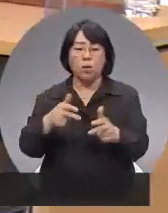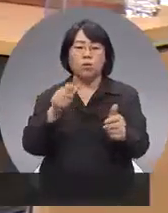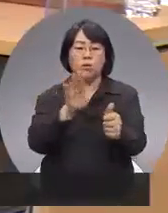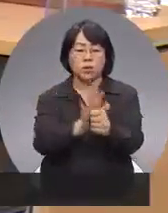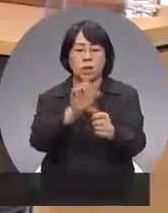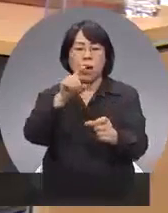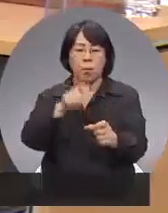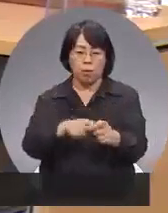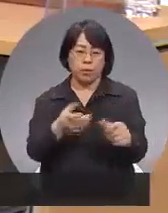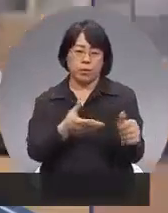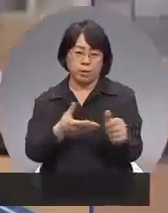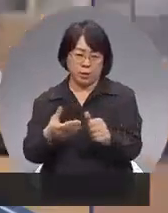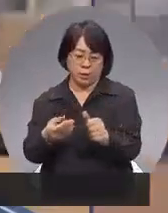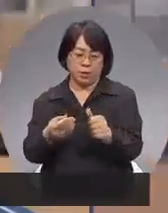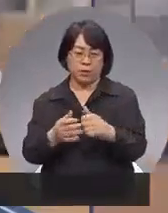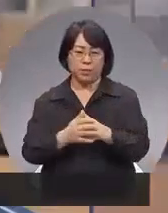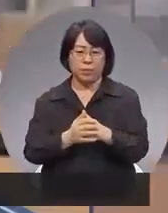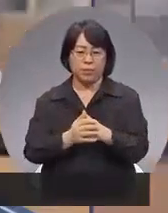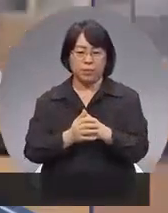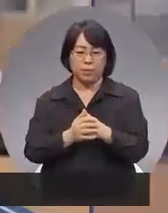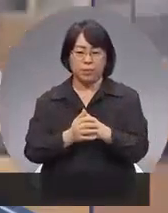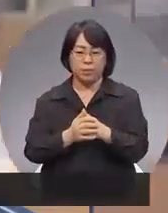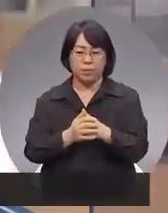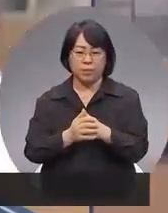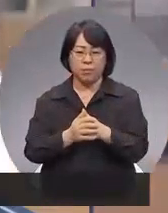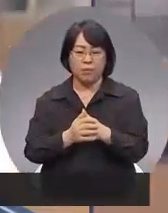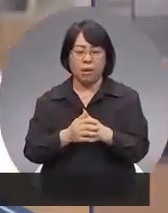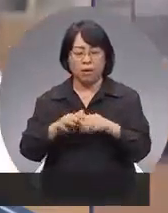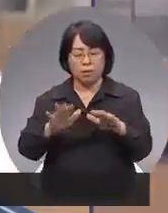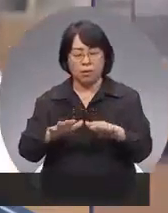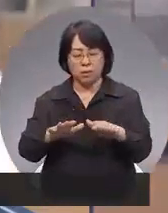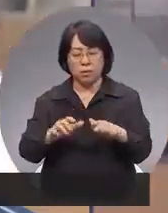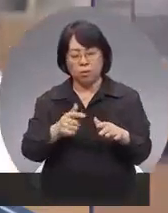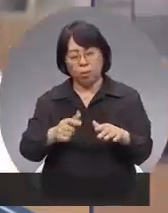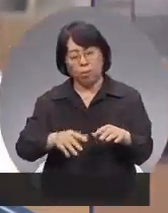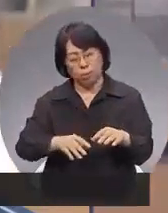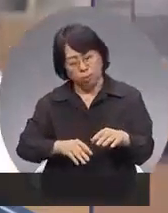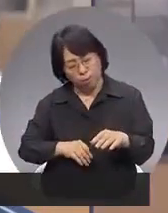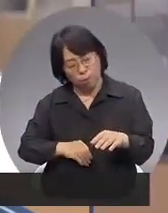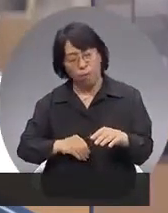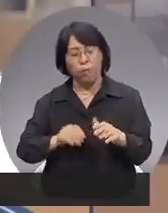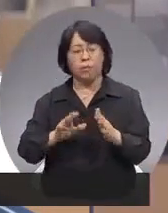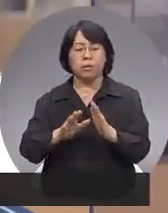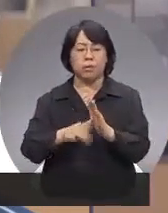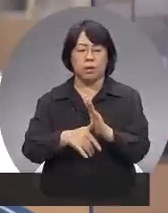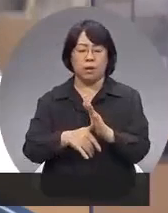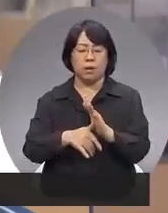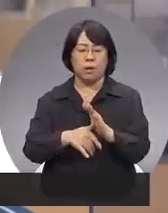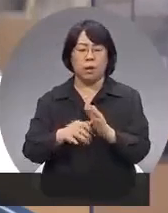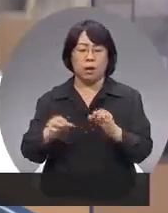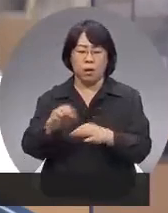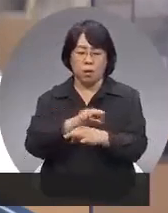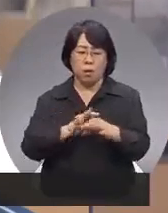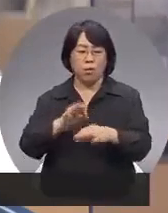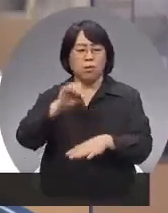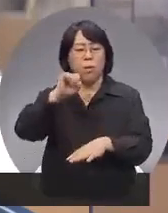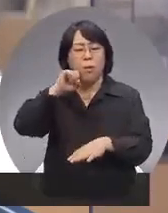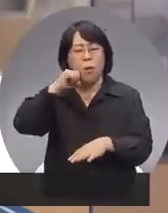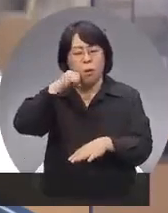마련한 자리였습니다. 입에 풀칠 한다고 그럴까 이런 정도로 지금 이제 와 있는